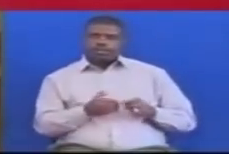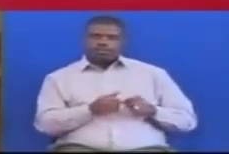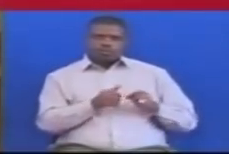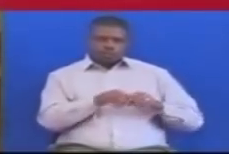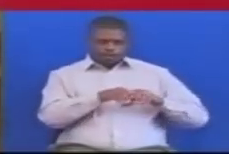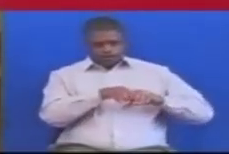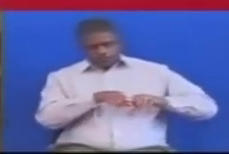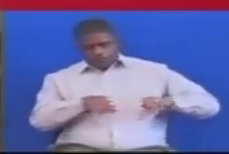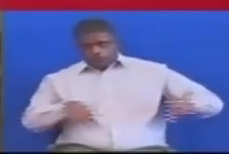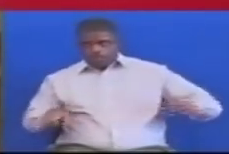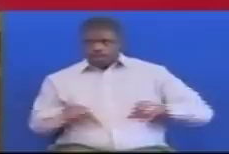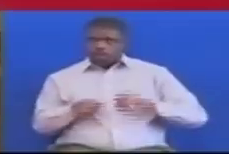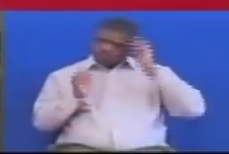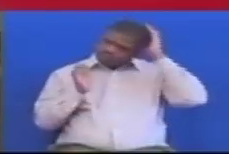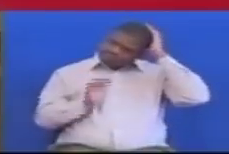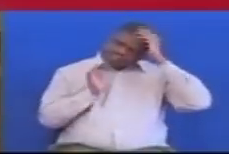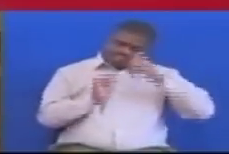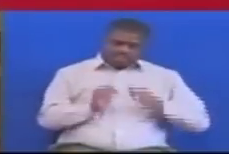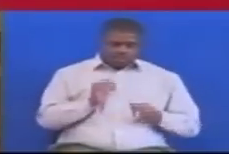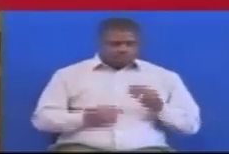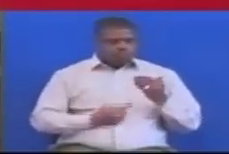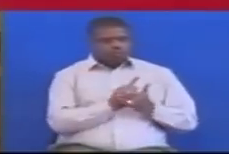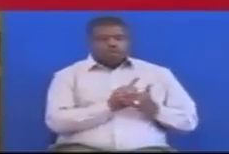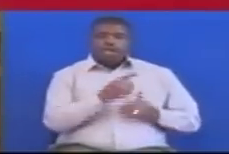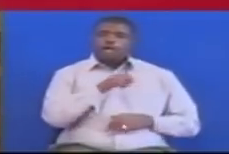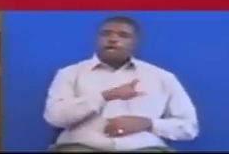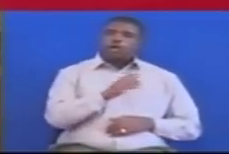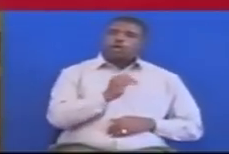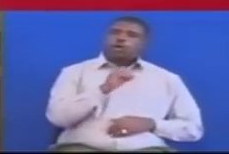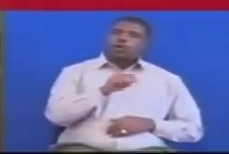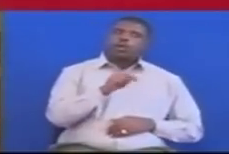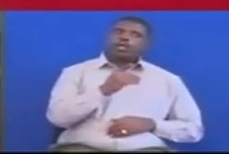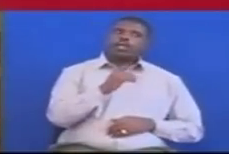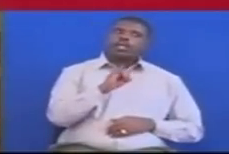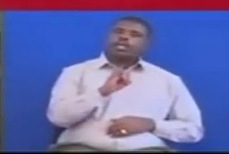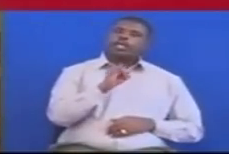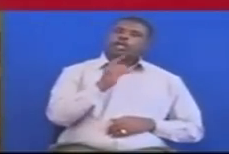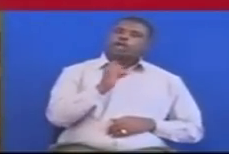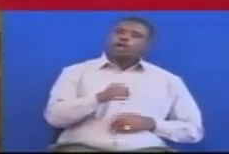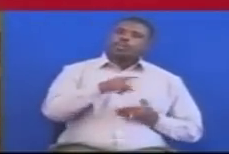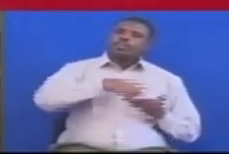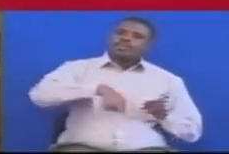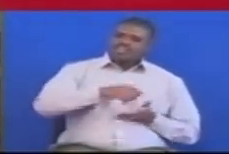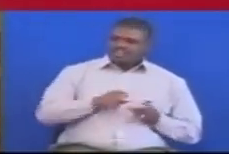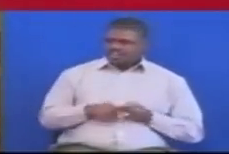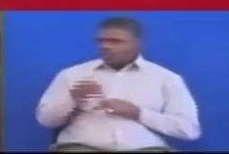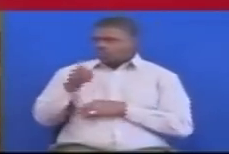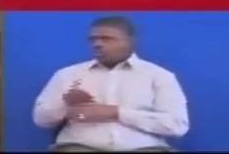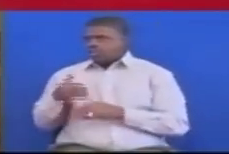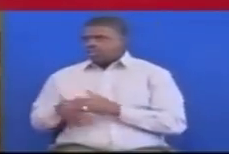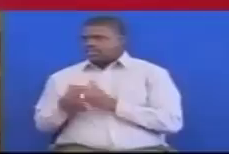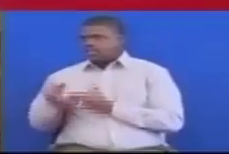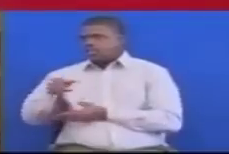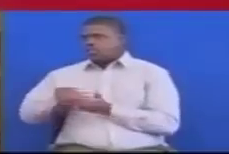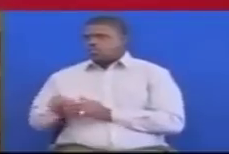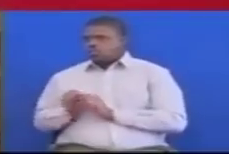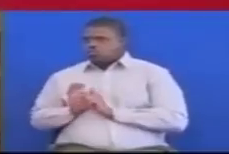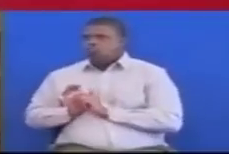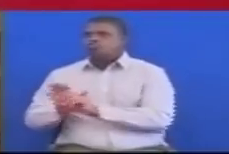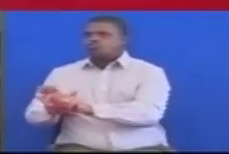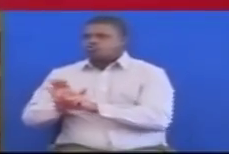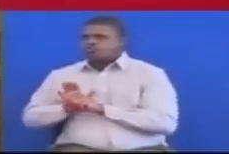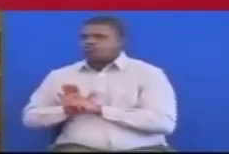ulazaji bomba la kusafirisha maji kutoka Longido mjini hadi kijiji cha Ngikareti na ujenzi wa kituo cha kusukuma